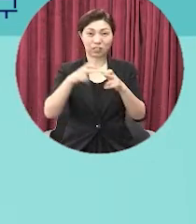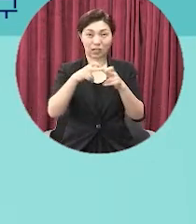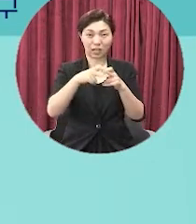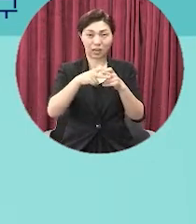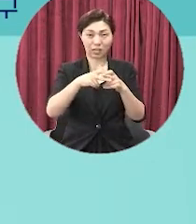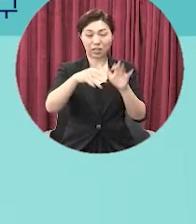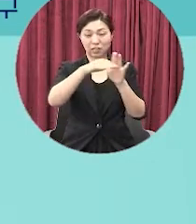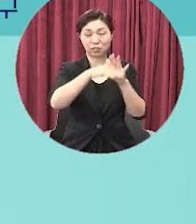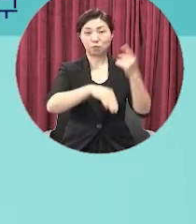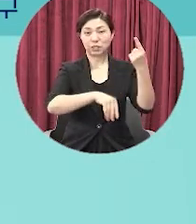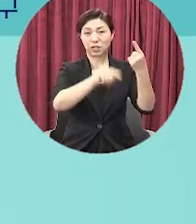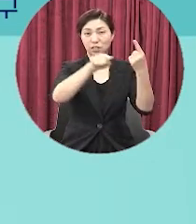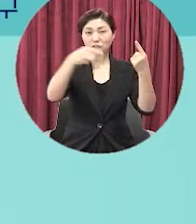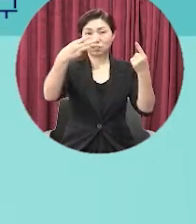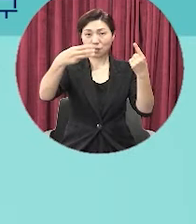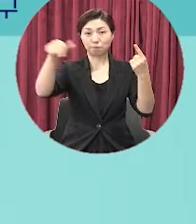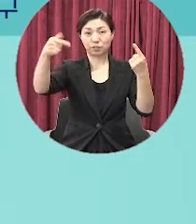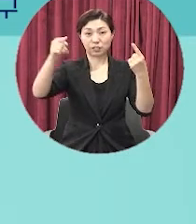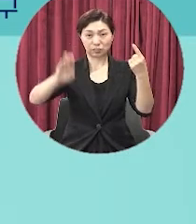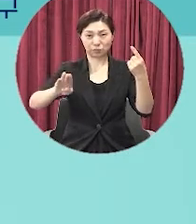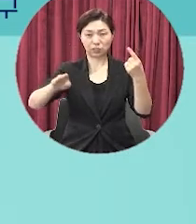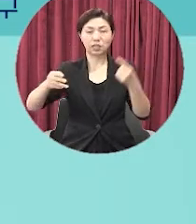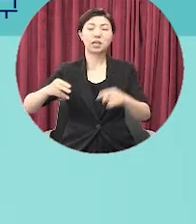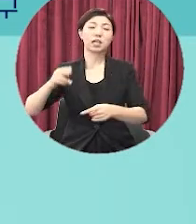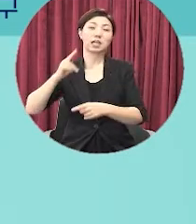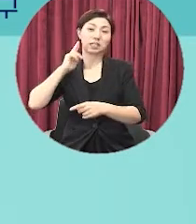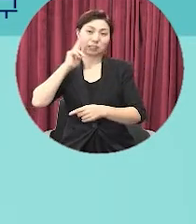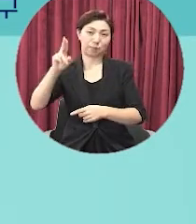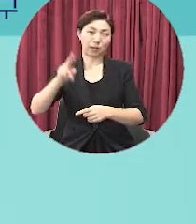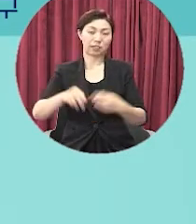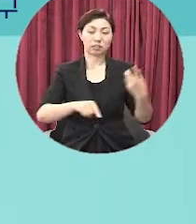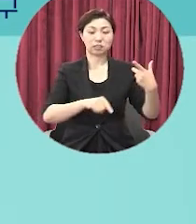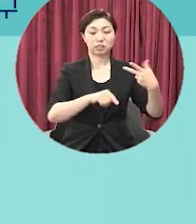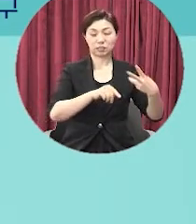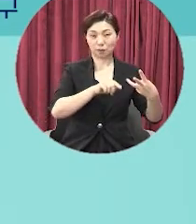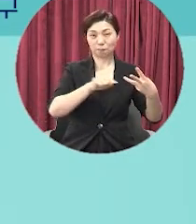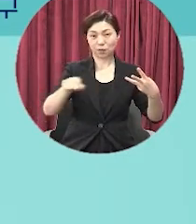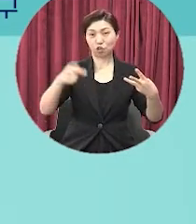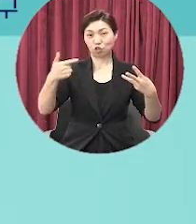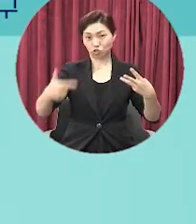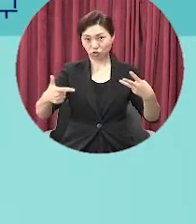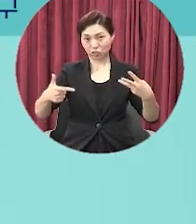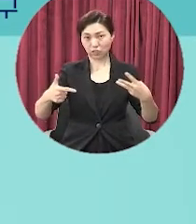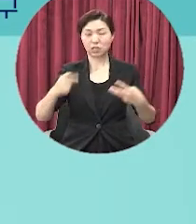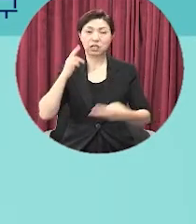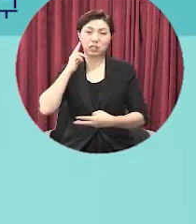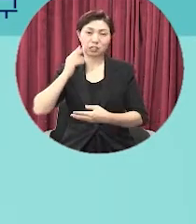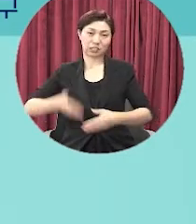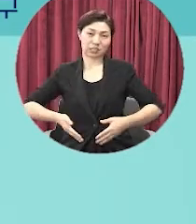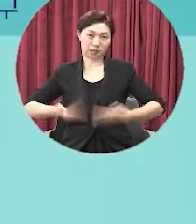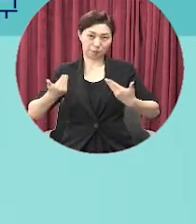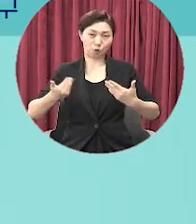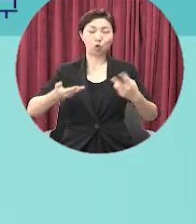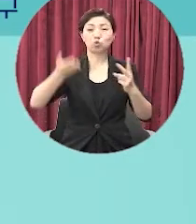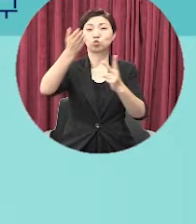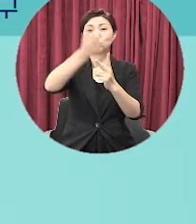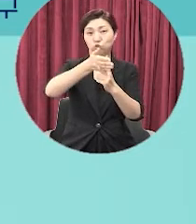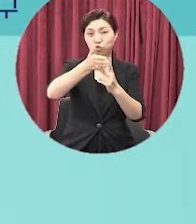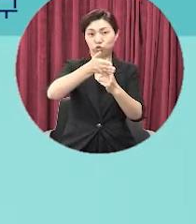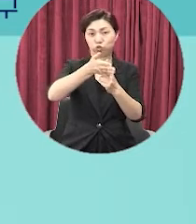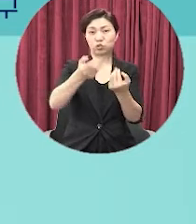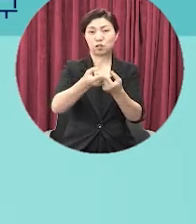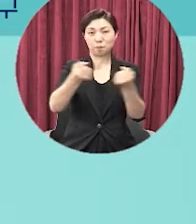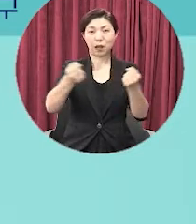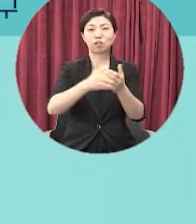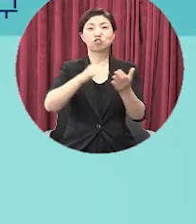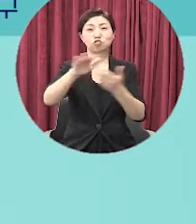3성급 2 중증 해 달았고 어 경증 은 살 수 있던 그 이경 중에 해당 하게 되겠습니다 그래서 중증 과 경증 으로 나누어서 대상을